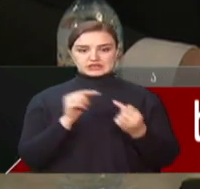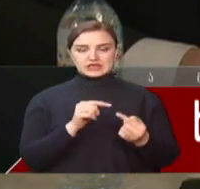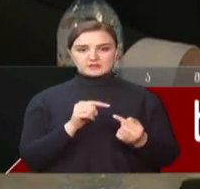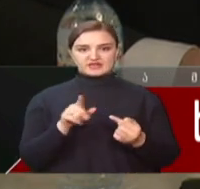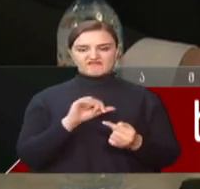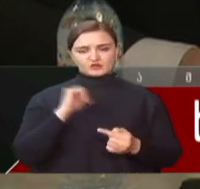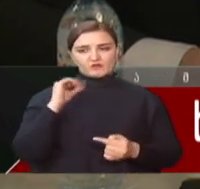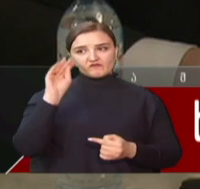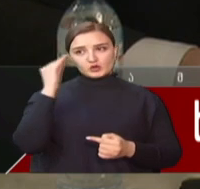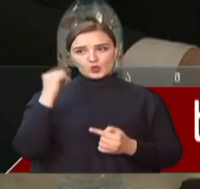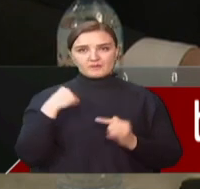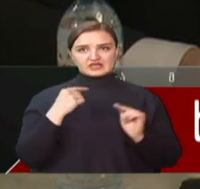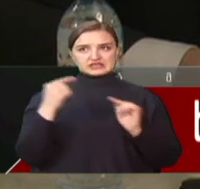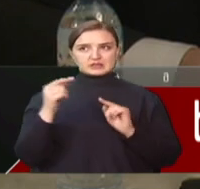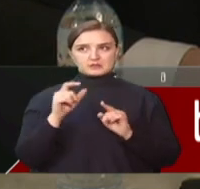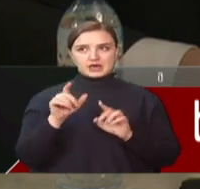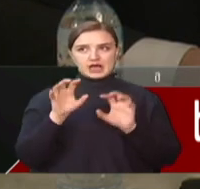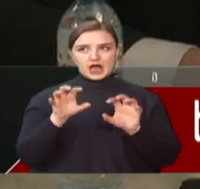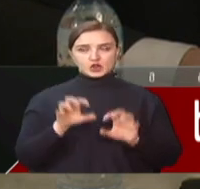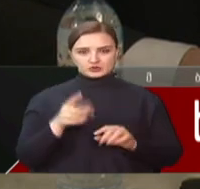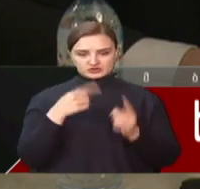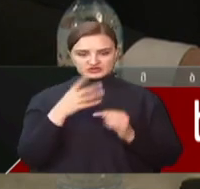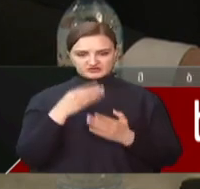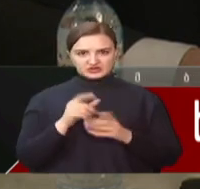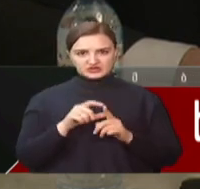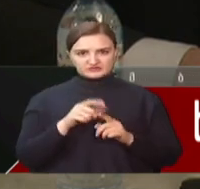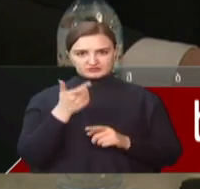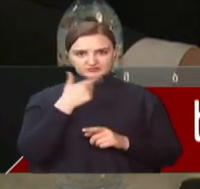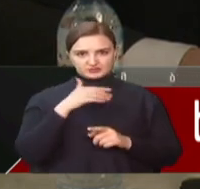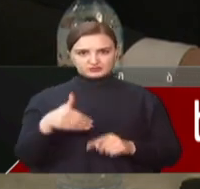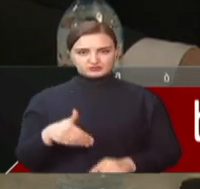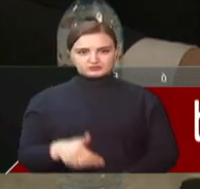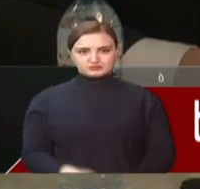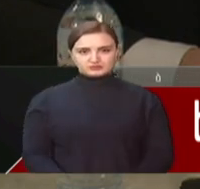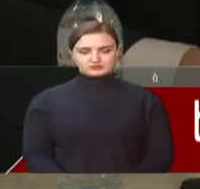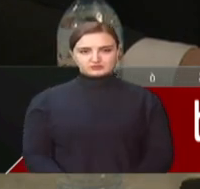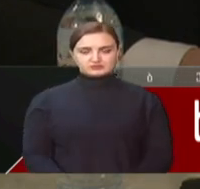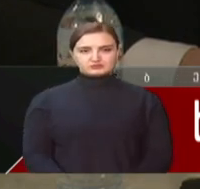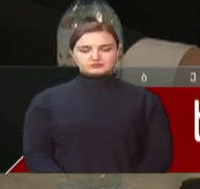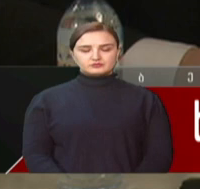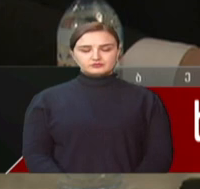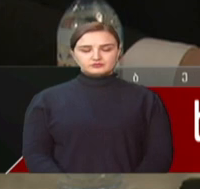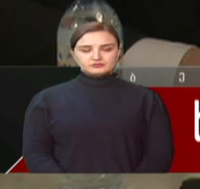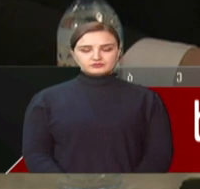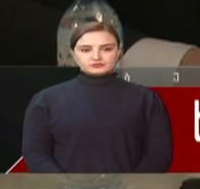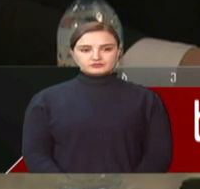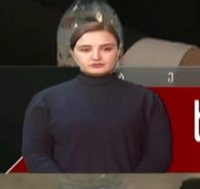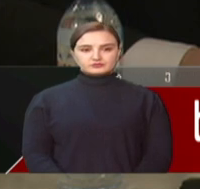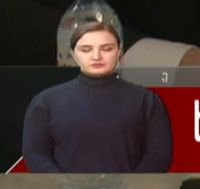წინააღმდეგ თვითონ გამოდიხართ ამ კანონში სტიგმატიზაციის